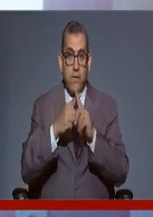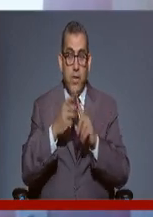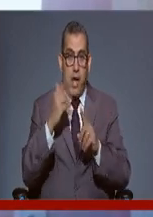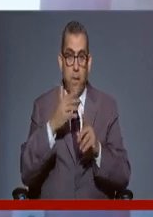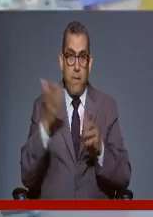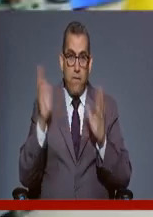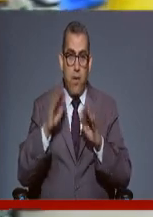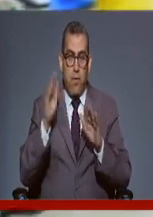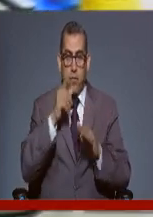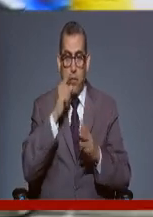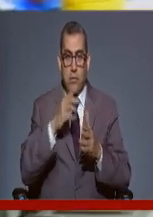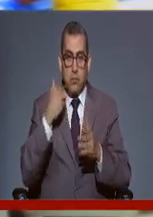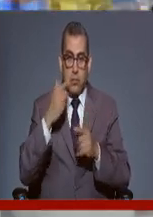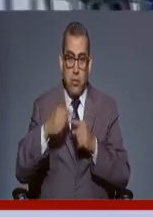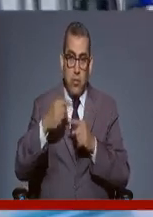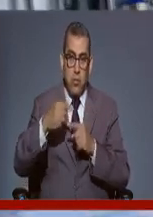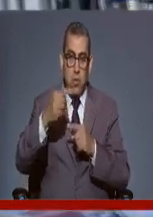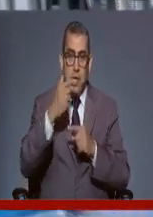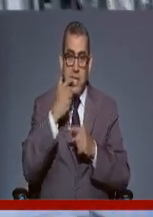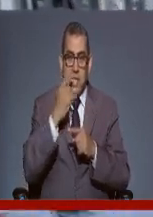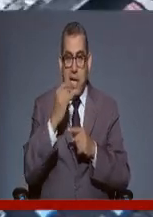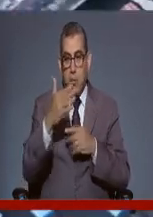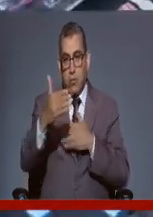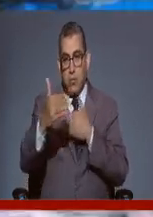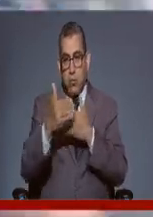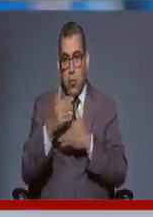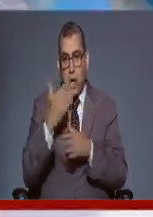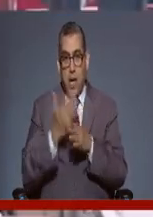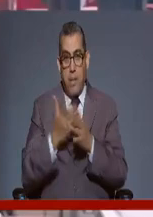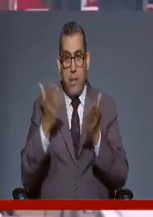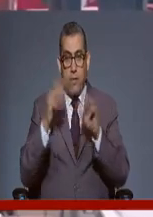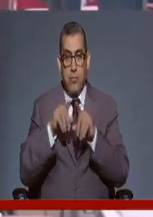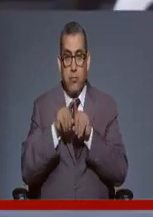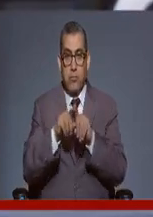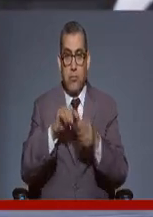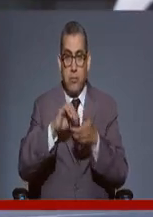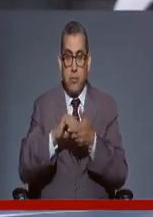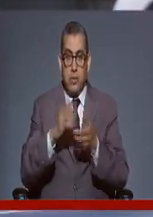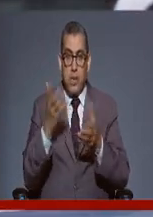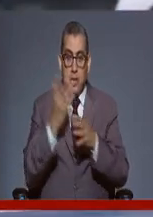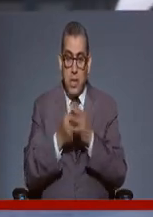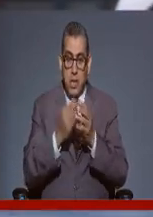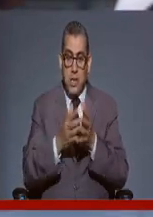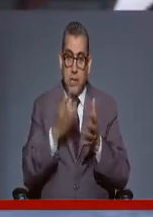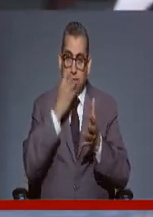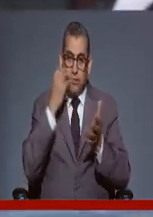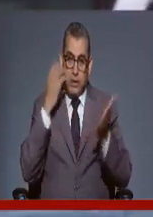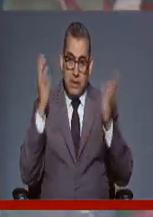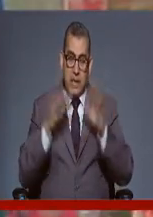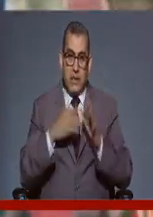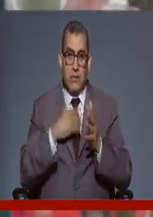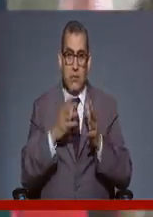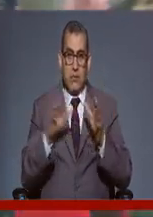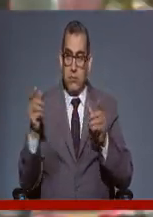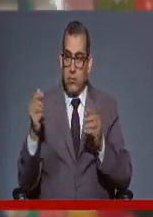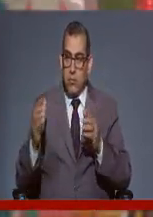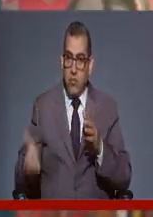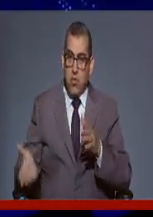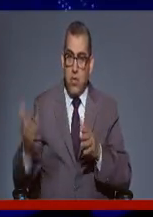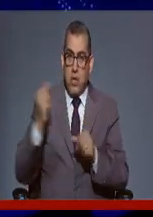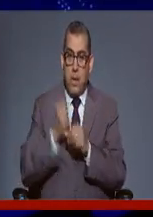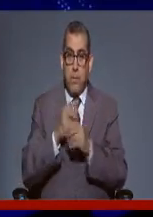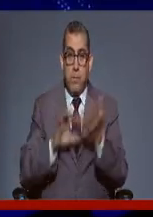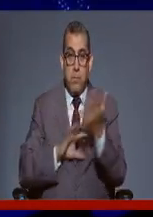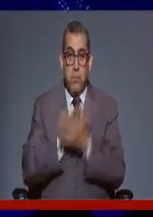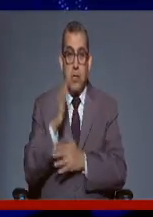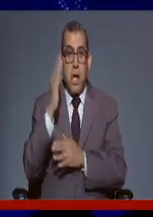وفي فتره زمنيه اقصر بكتير علشان يتماشى مع حجم زياده السكانيه اللي بتحصل والحقيقه ان المشكله